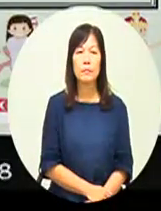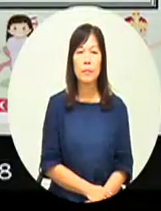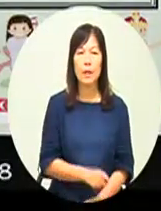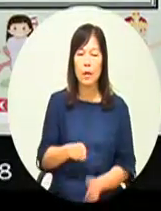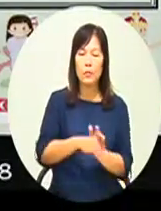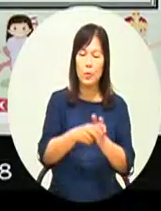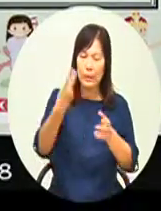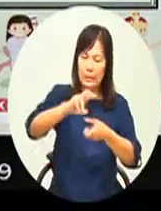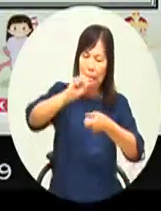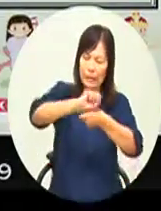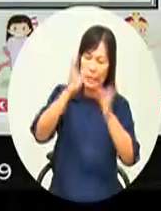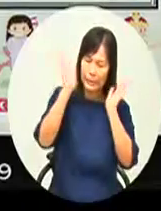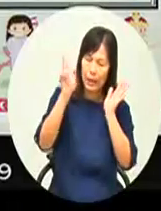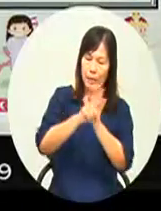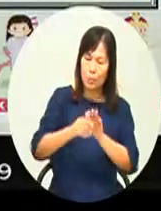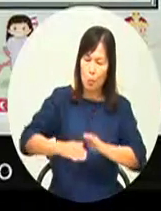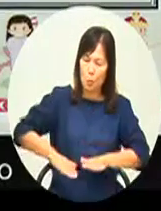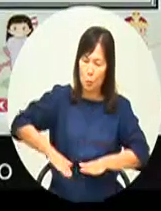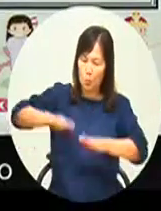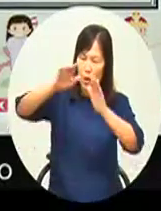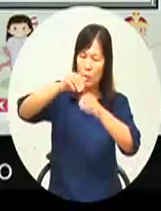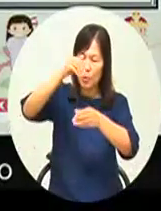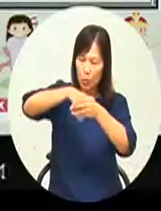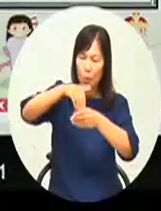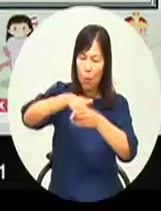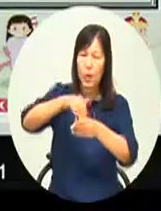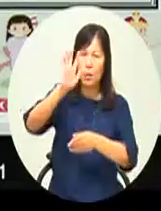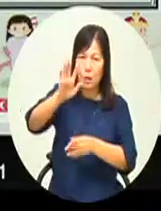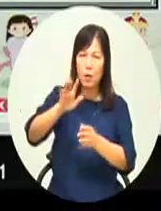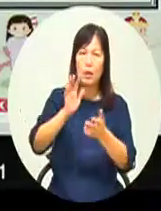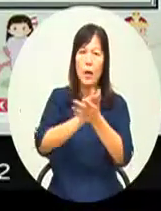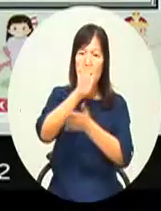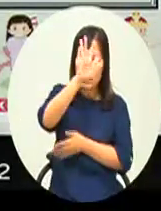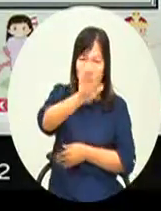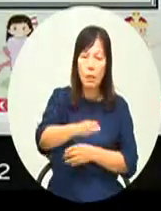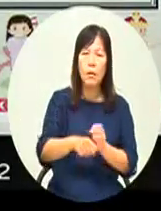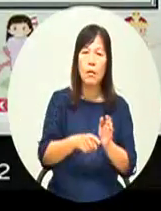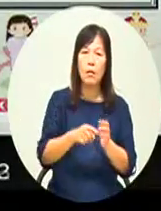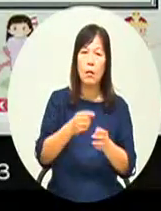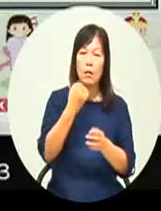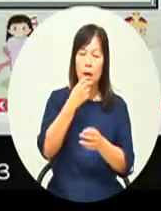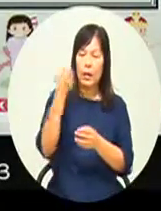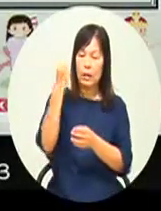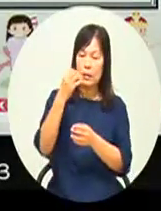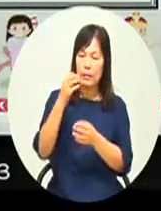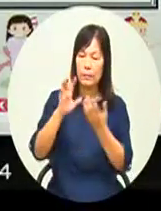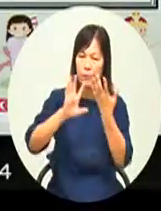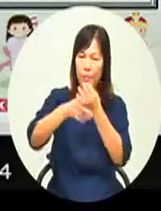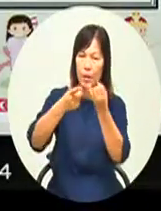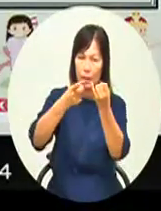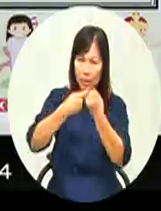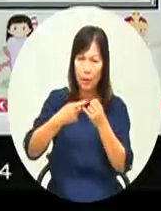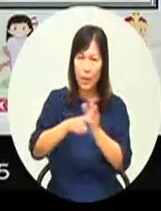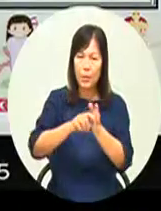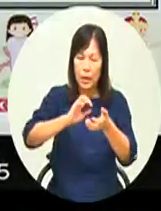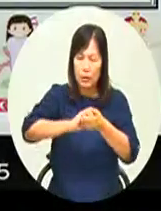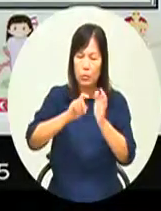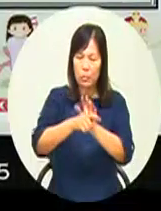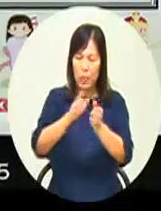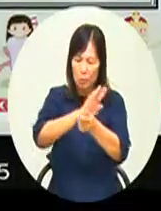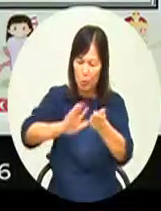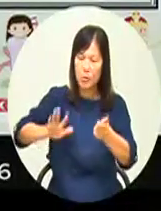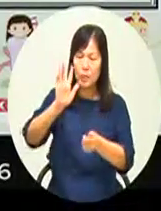子女，如果成长到这个可以投票数的时候，未来新住民在台湾会产生绝对的政治影响力